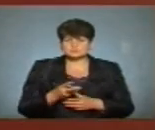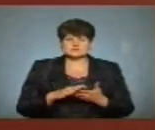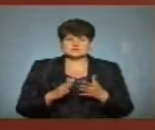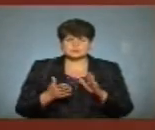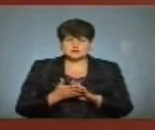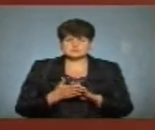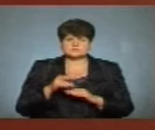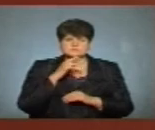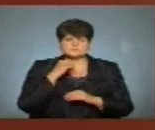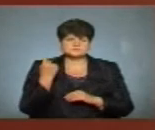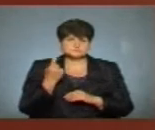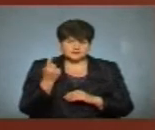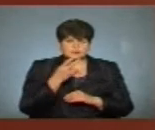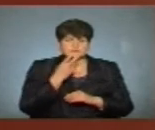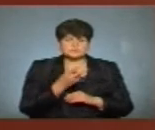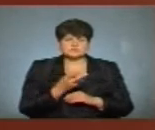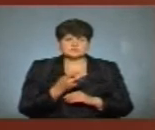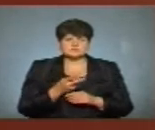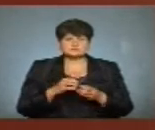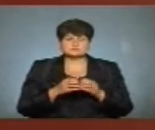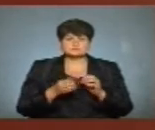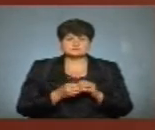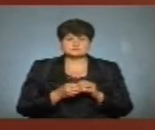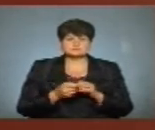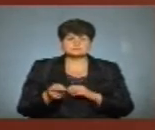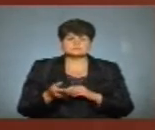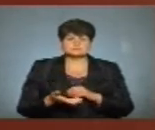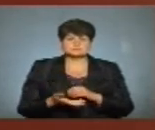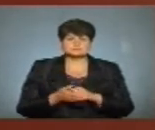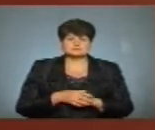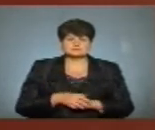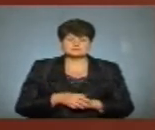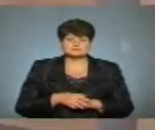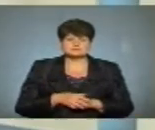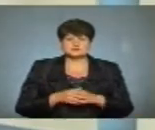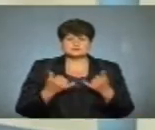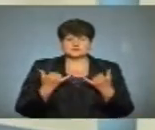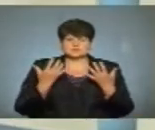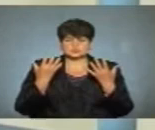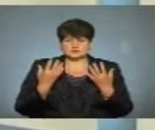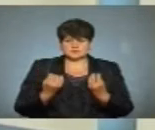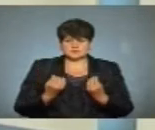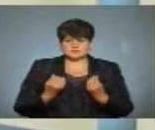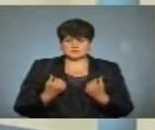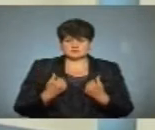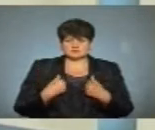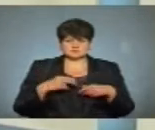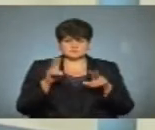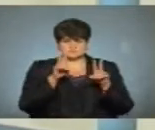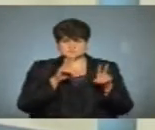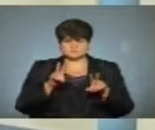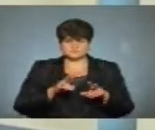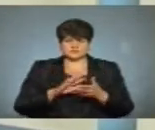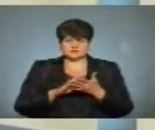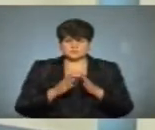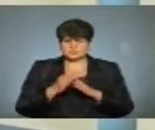на Буковині. Як оцінюєте рівень загрози на Тернопільщині? Ну, на сьогоднішній день ми моніторили ситуацію вже не